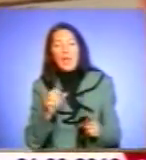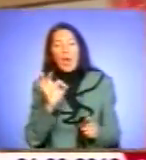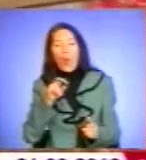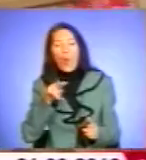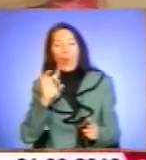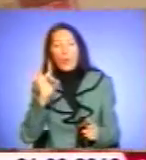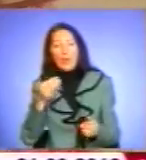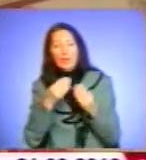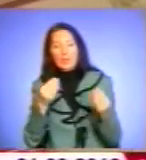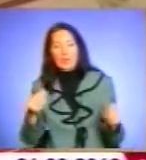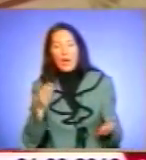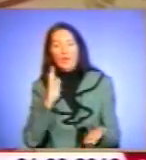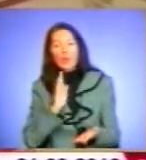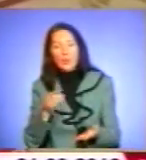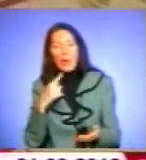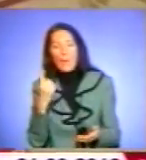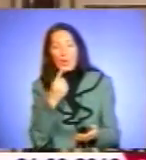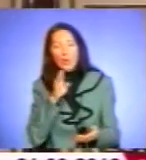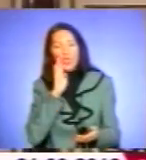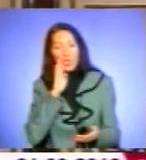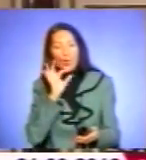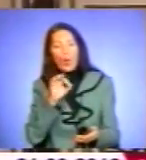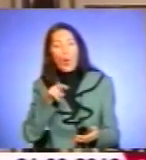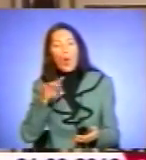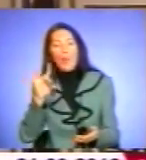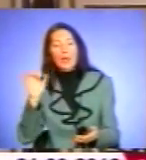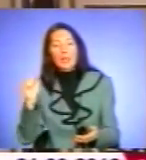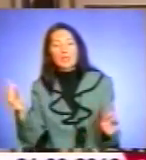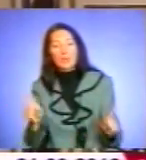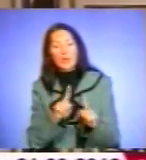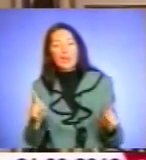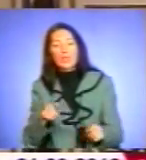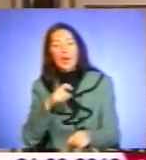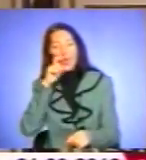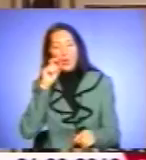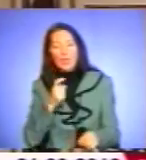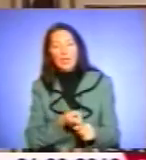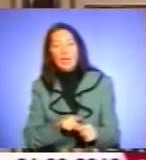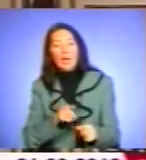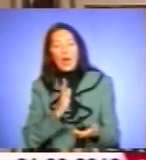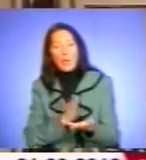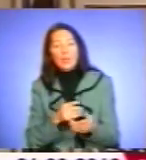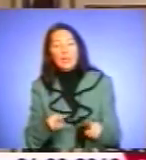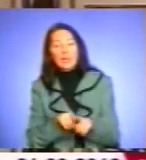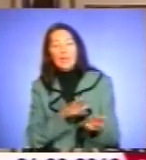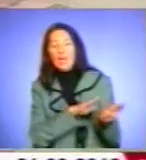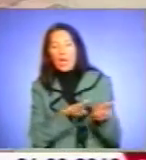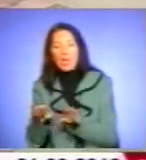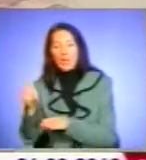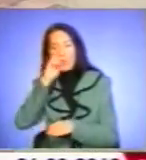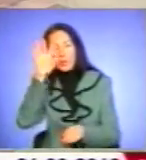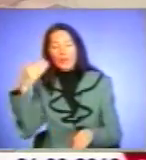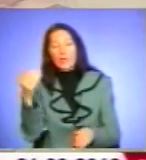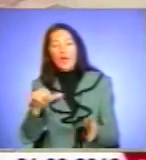першою жінкою, оперною співачкою з України, яка досягла такого рівня світової популярності. Вона виступала перед царем